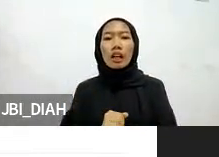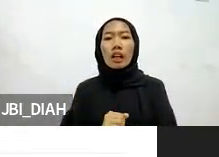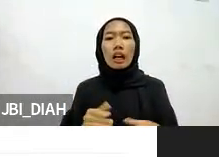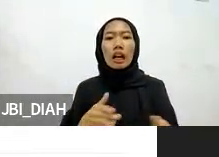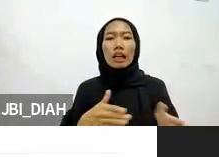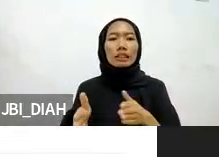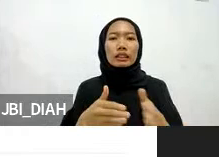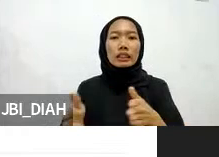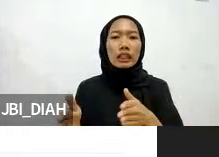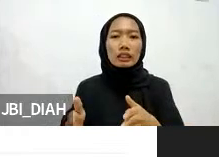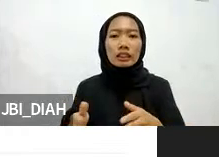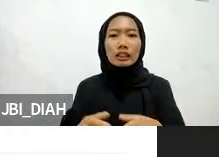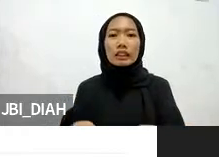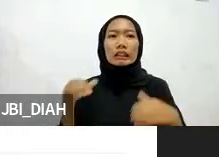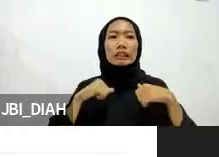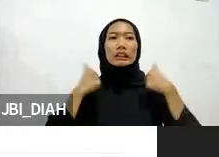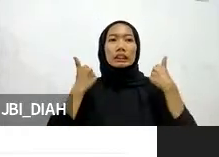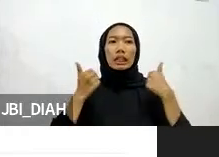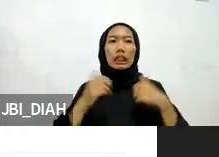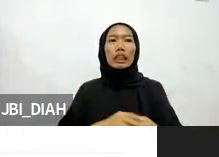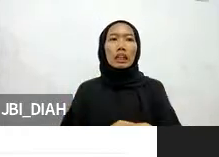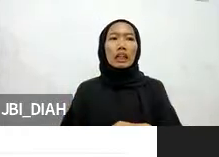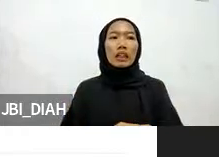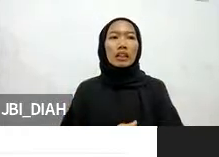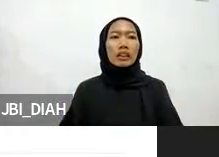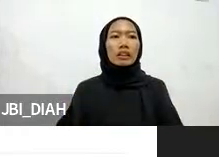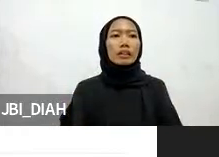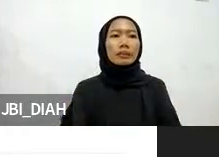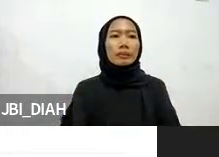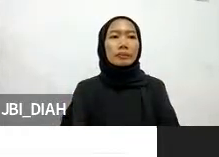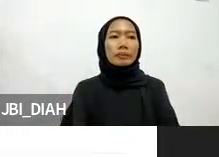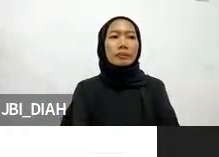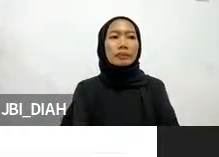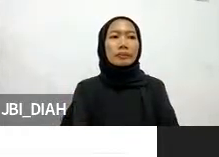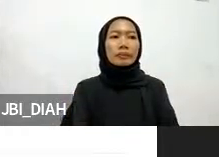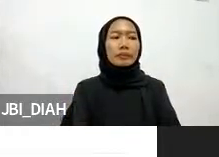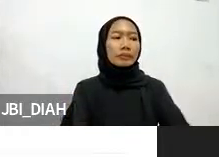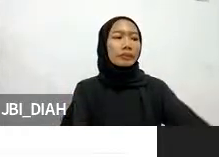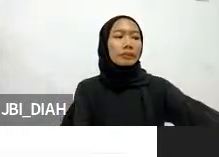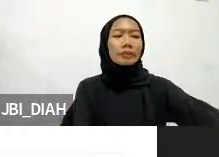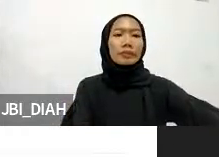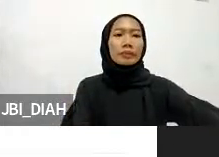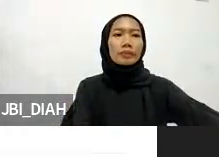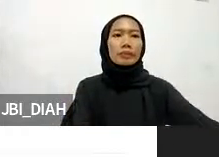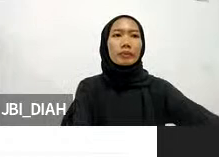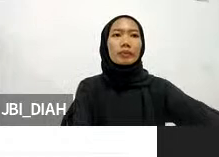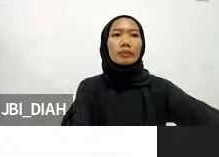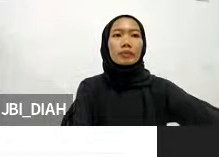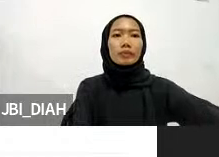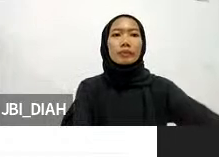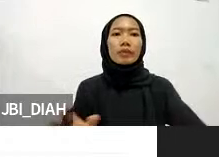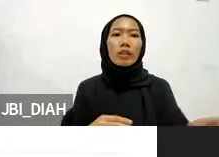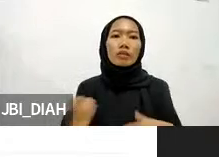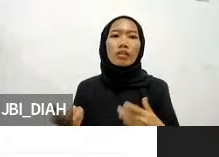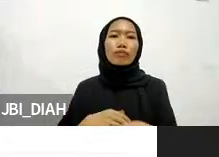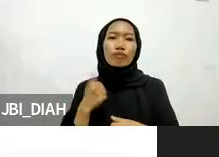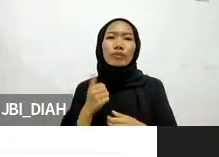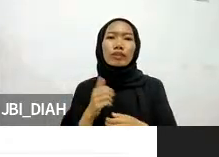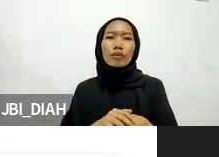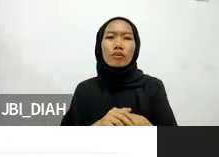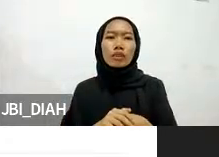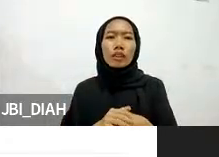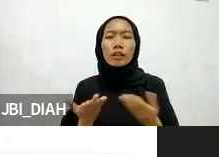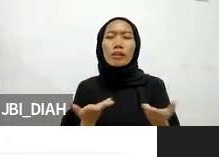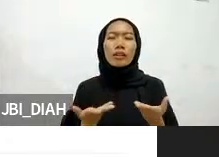akan saya bahas. Nah, dana pendukung sosial ini harusnya bisa mengatasi isu-isu